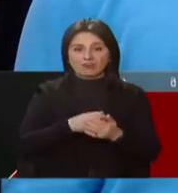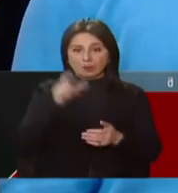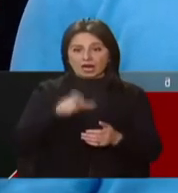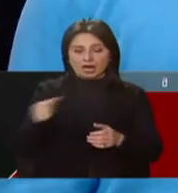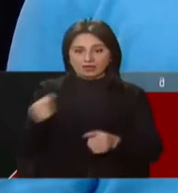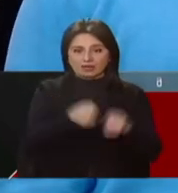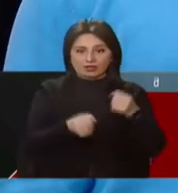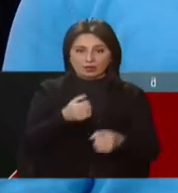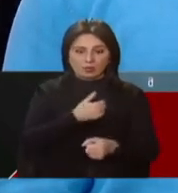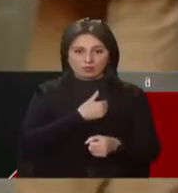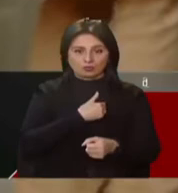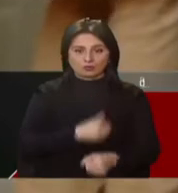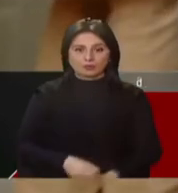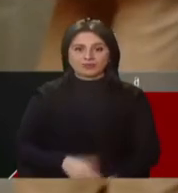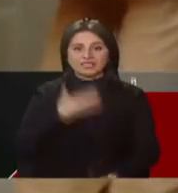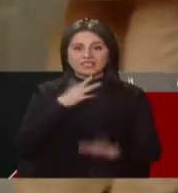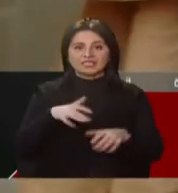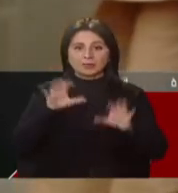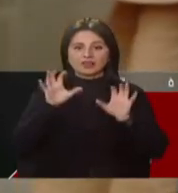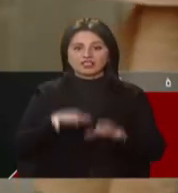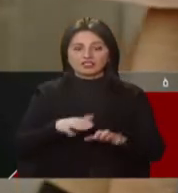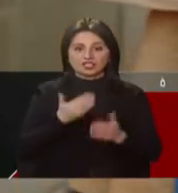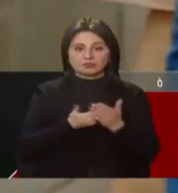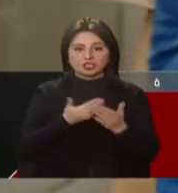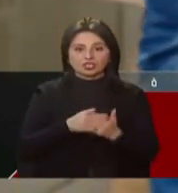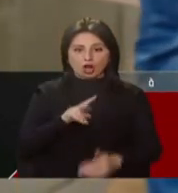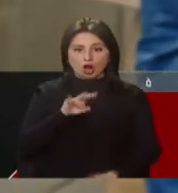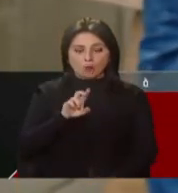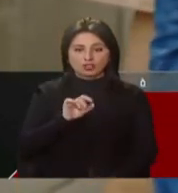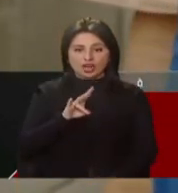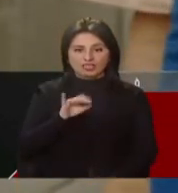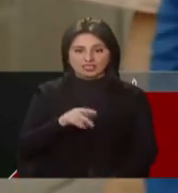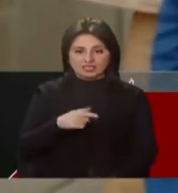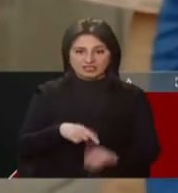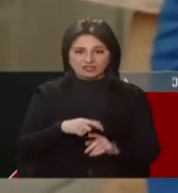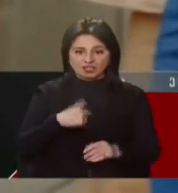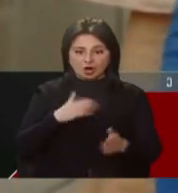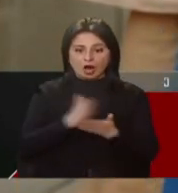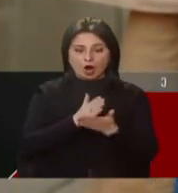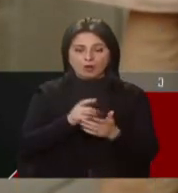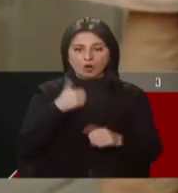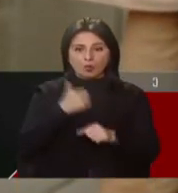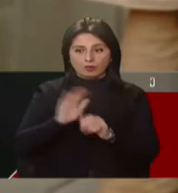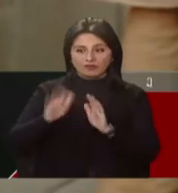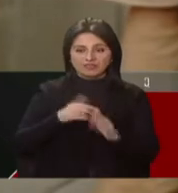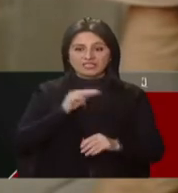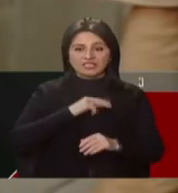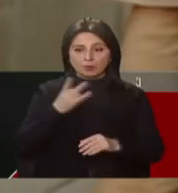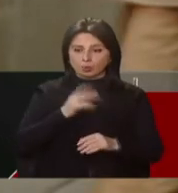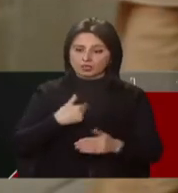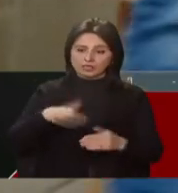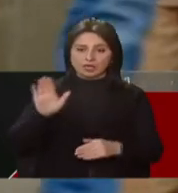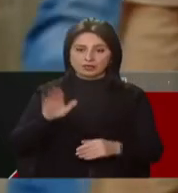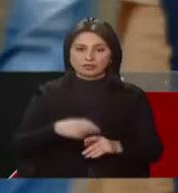კადრების დანიშნას გეგმავდა. Საკრებულოს თავმჯდომარის მრჩეველი ლაშა ლობჟანიძე იბარეს ჩვენი გამოყოფილების უფროს და ეუბნება რომ სამსახურიდან უნდა